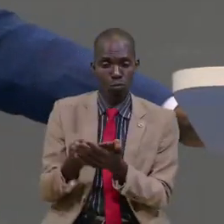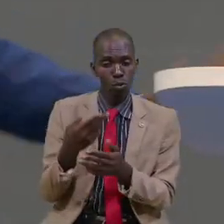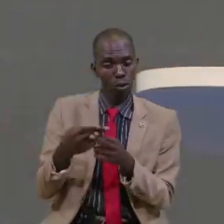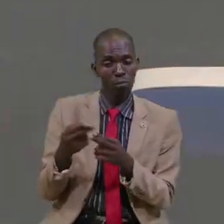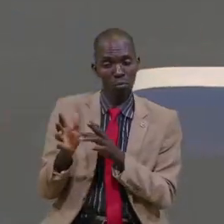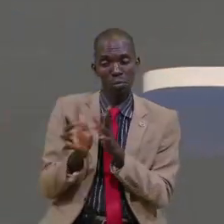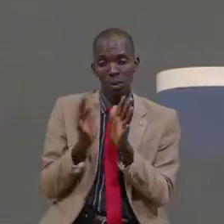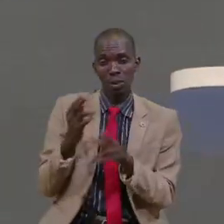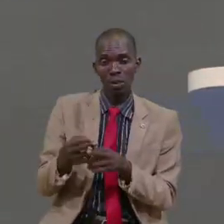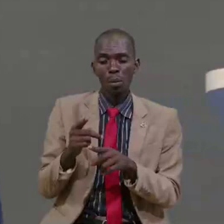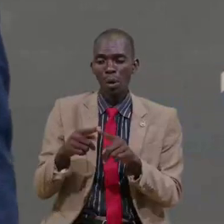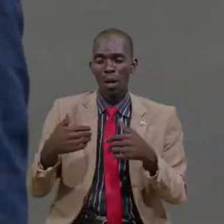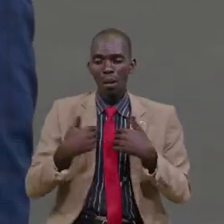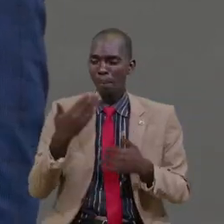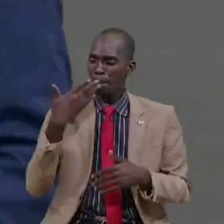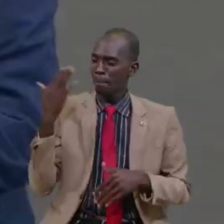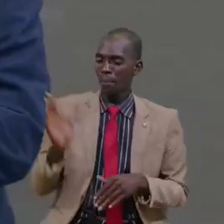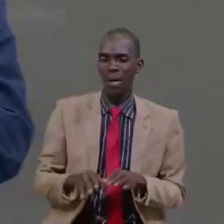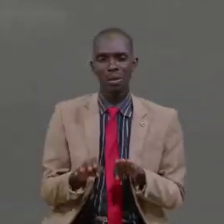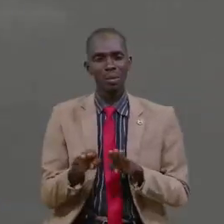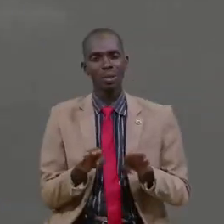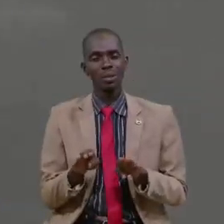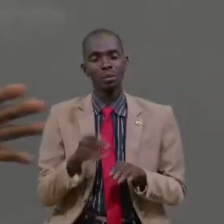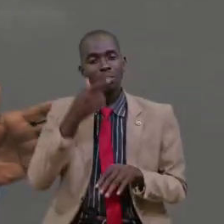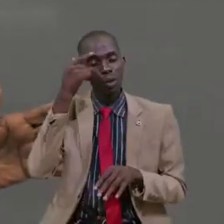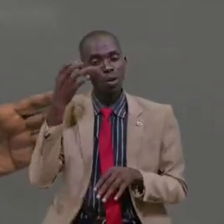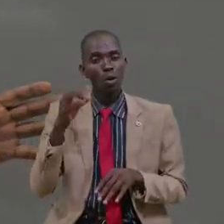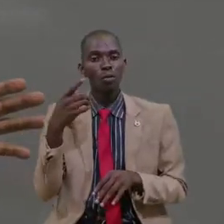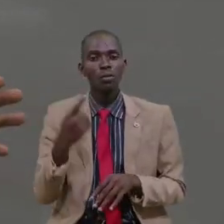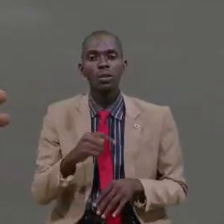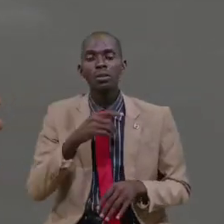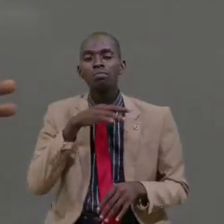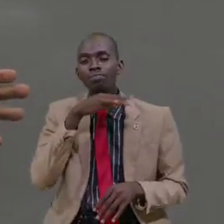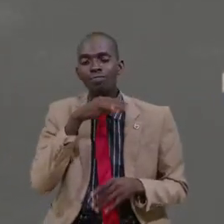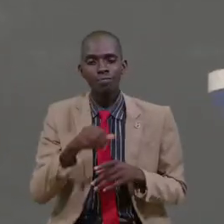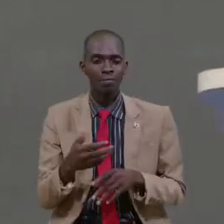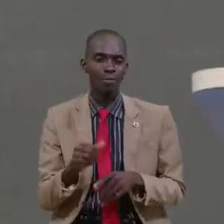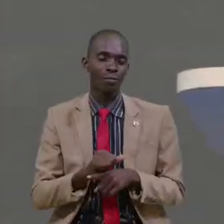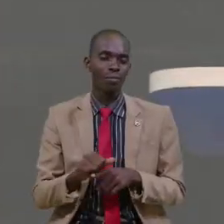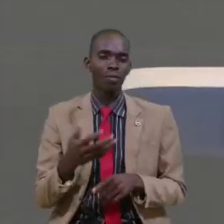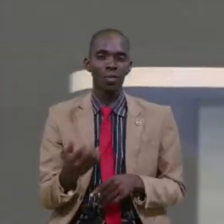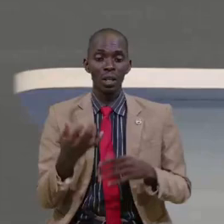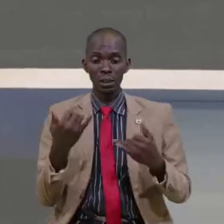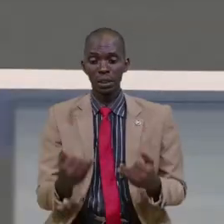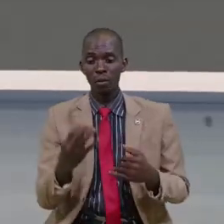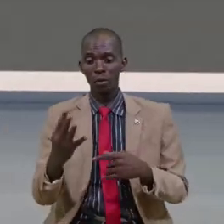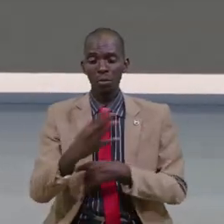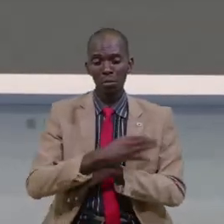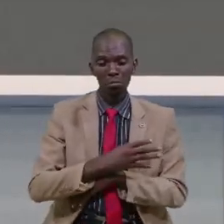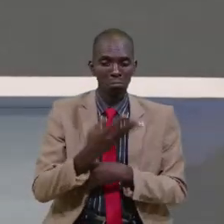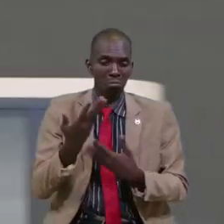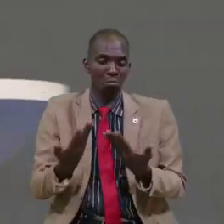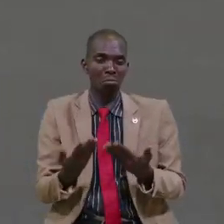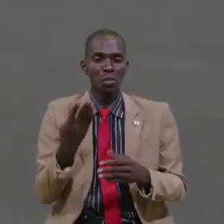mais mauvais comportement à cause de la corruption. Maintenant, 4 jours, 4